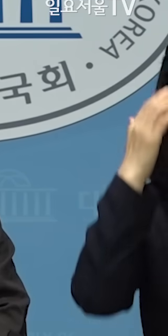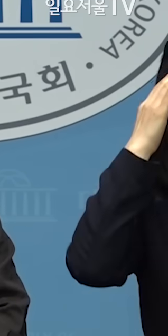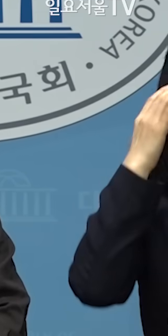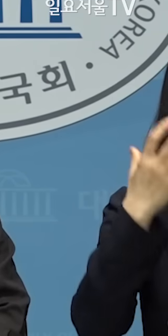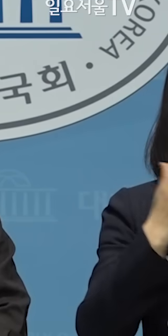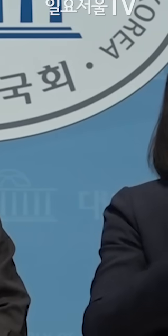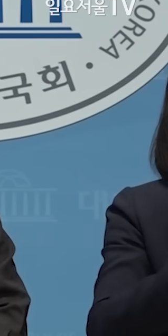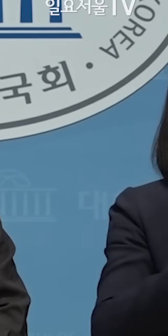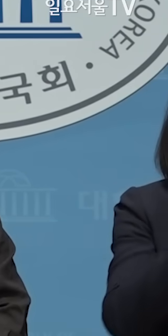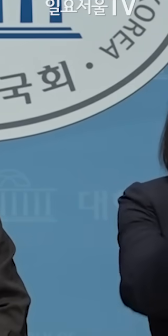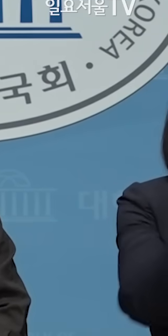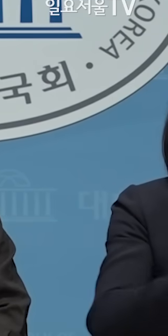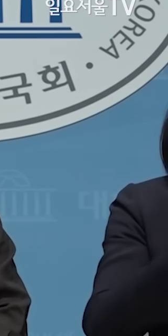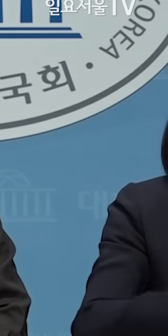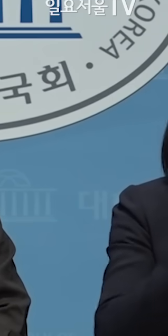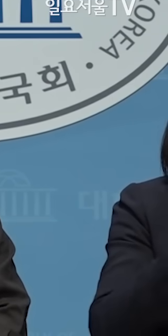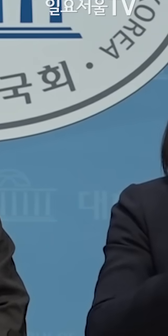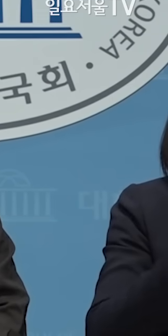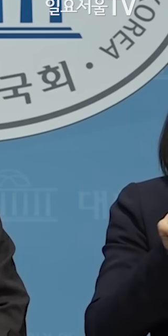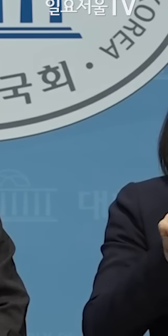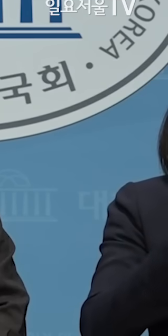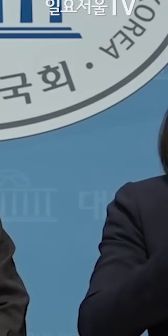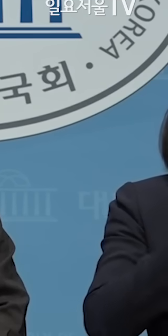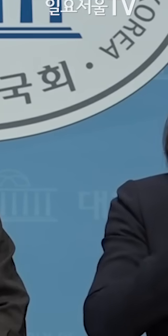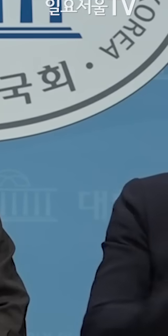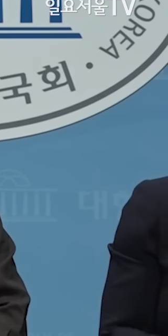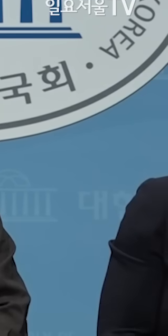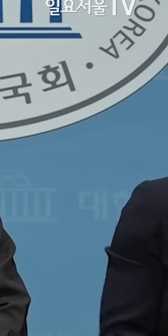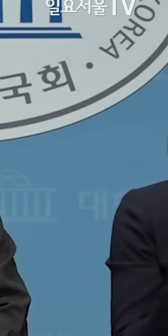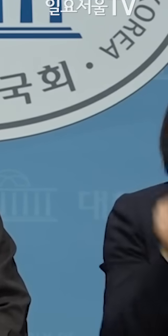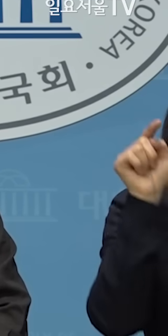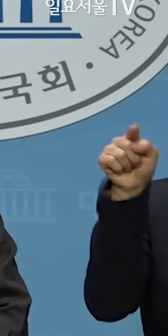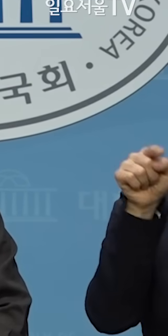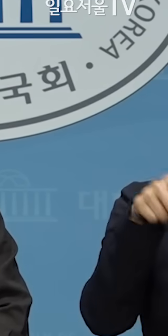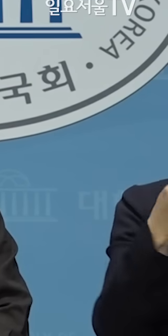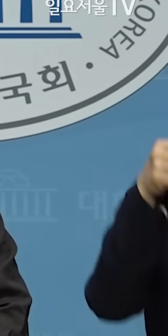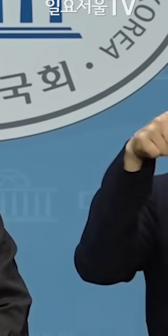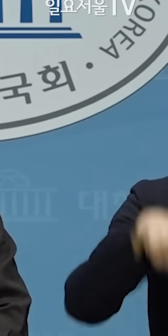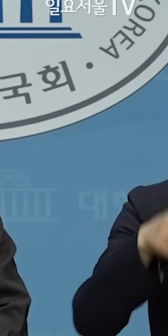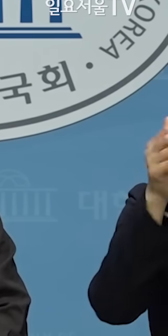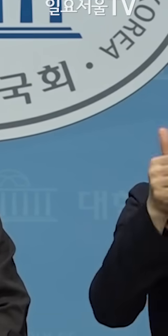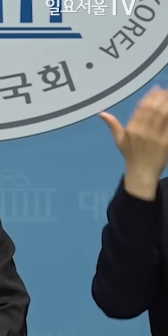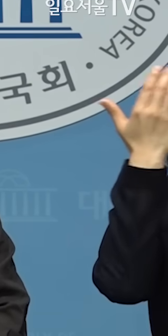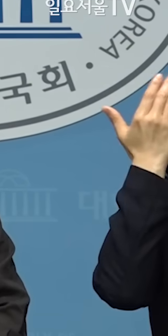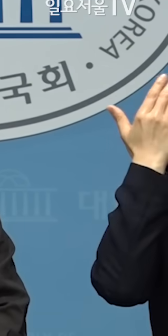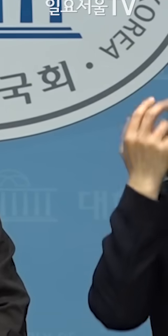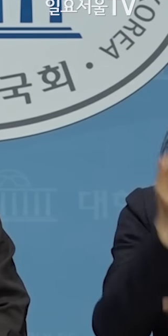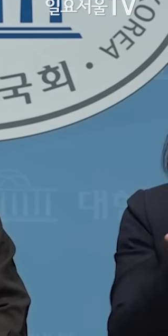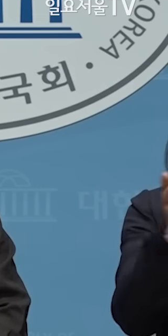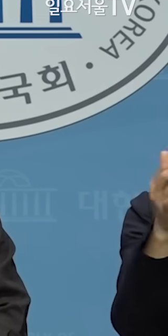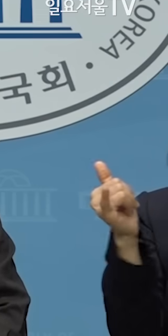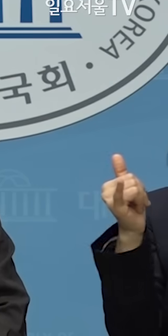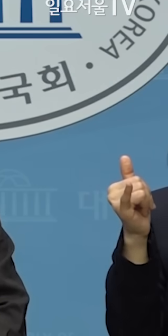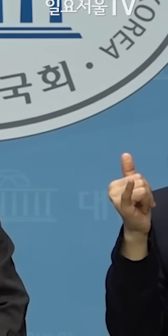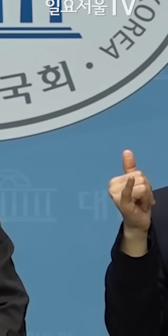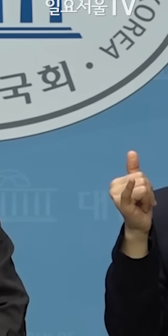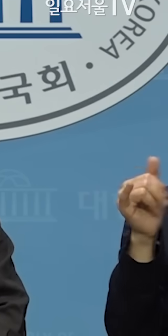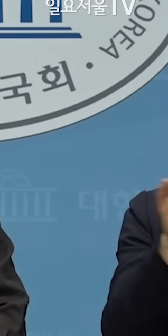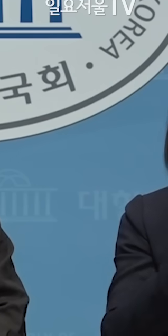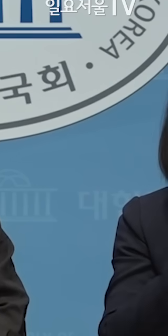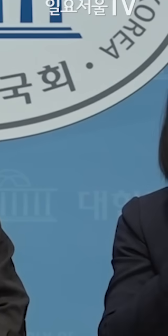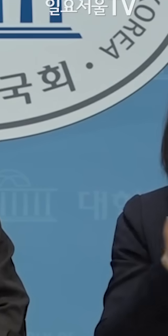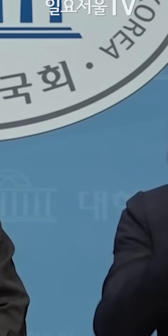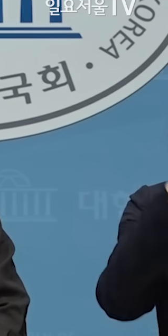대한민국의 역사의 오점이 되었습니다 조국 대표는 학자이자 법조인으로서 건전한 사회